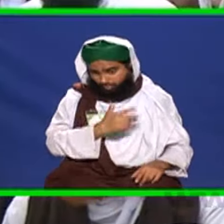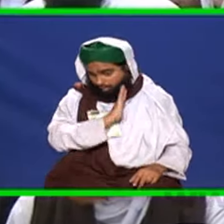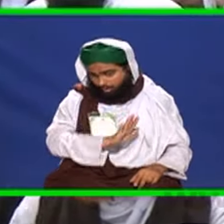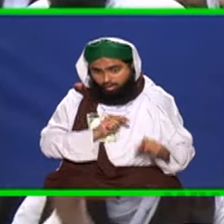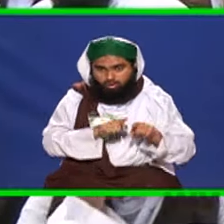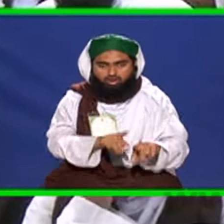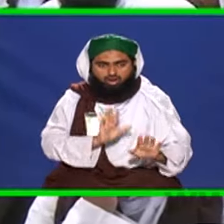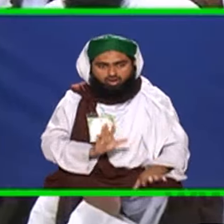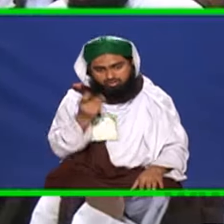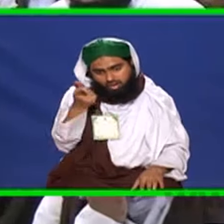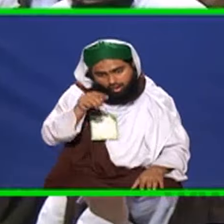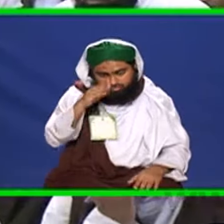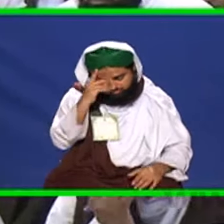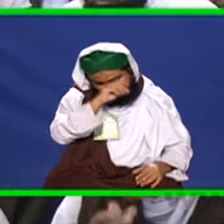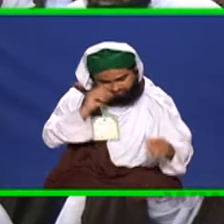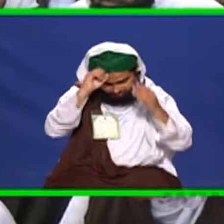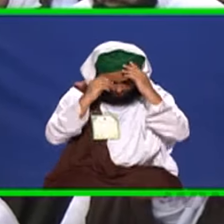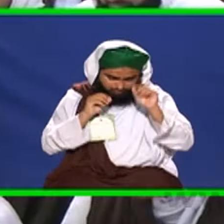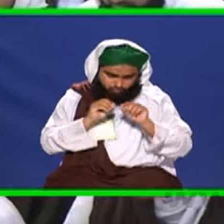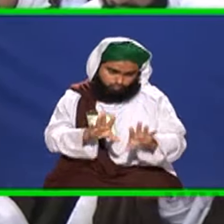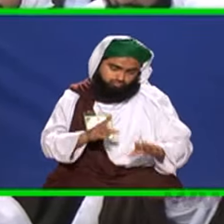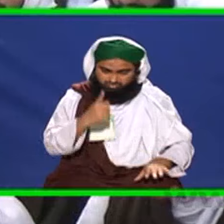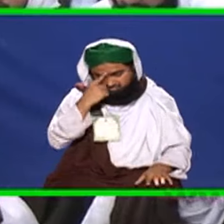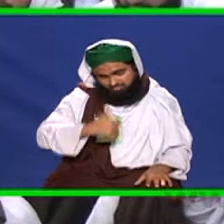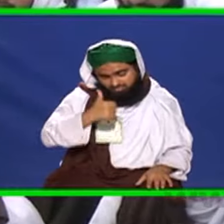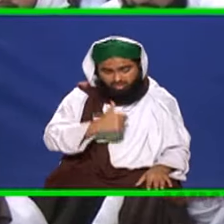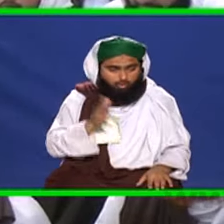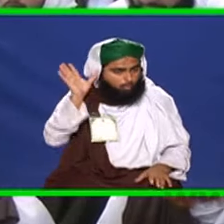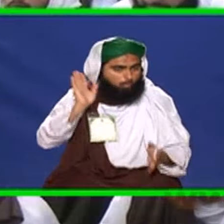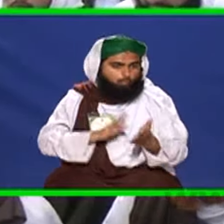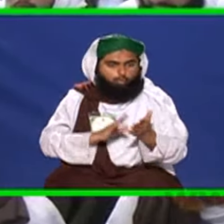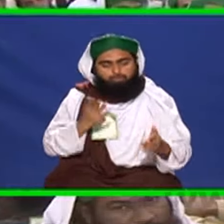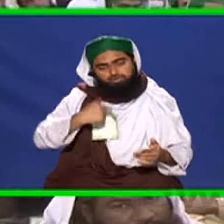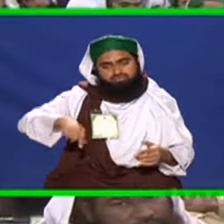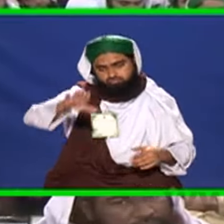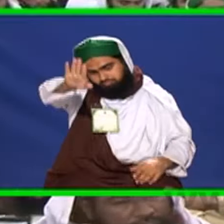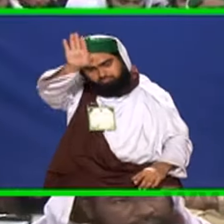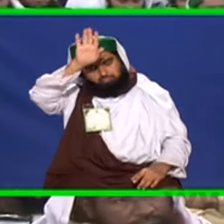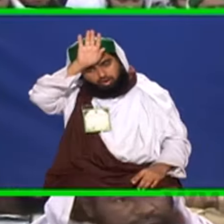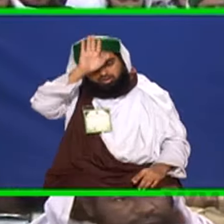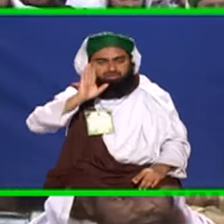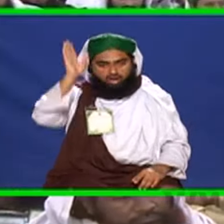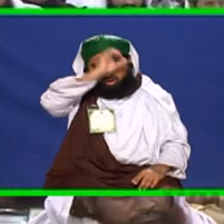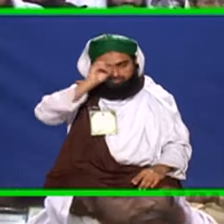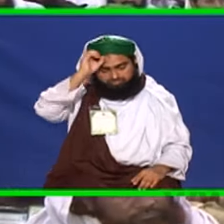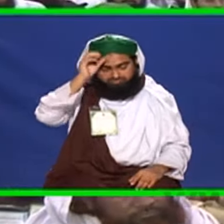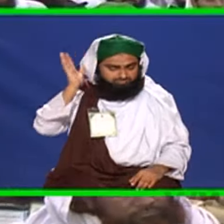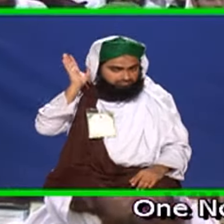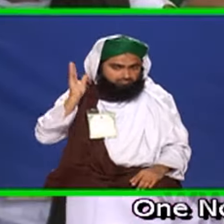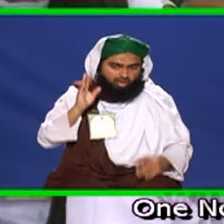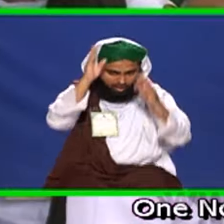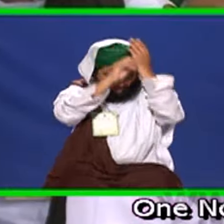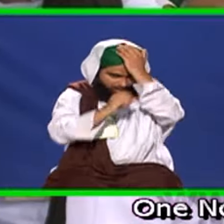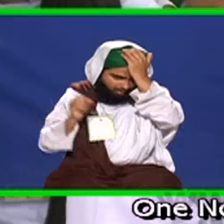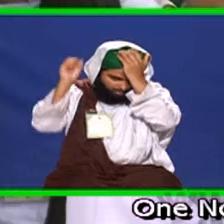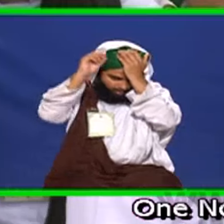بھی ہونے لگ جانا چاہیے، باندھا کرو سر پر ہماما. یہ مومنوں کا تاج، مومنوں کا تاج ہے،